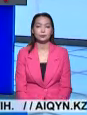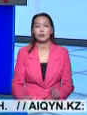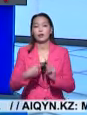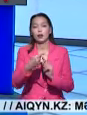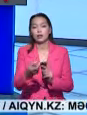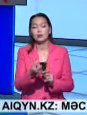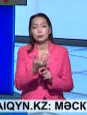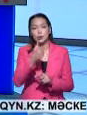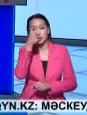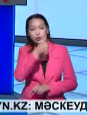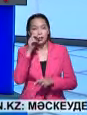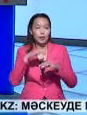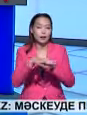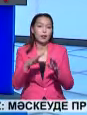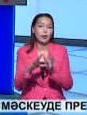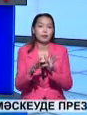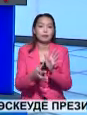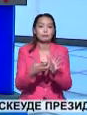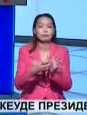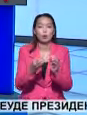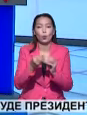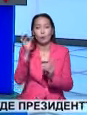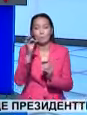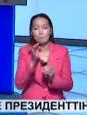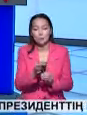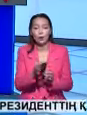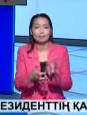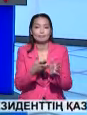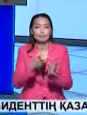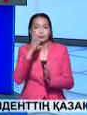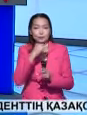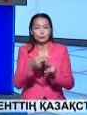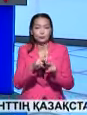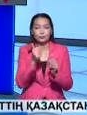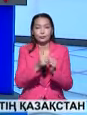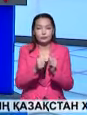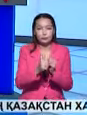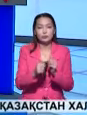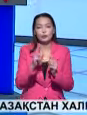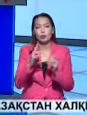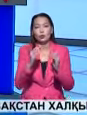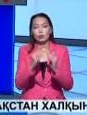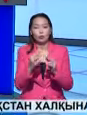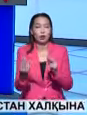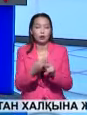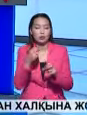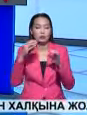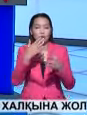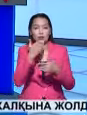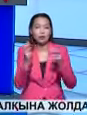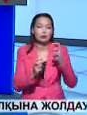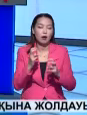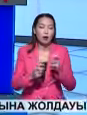Алдағы бірер жылда елдегі энергия тапшылығы 10%-ға жету мүмкін. Яғни әрбір 10-ші үй жарықсыз қалып, зауыт фабрикалардың